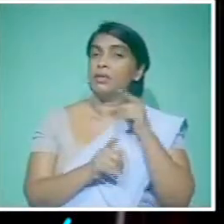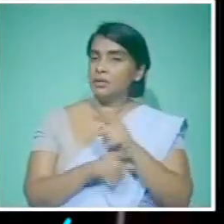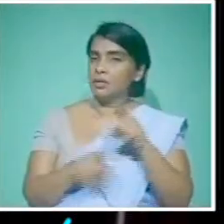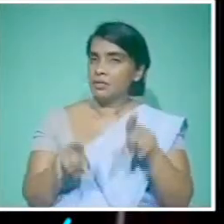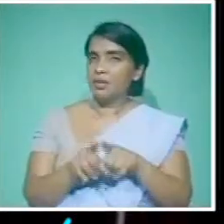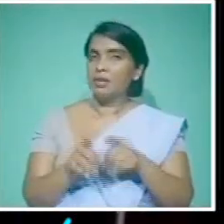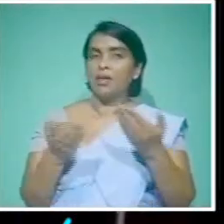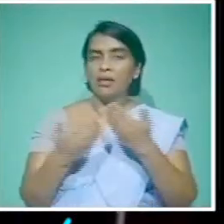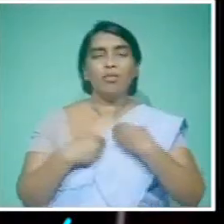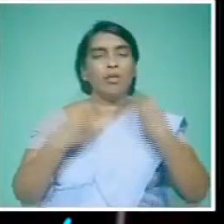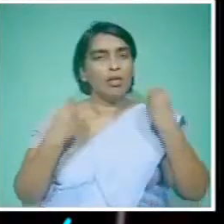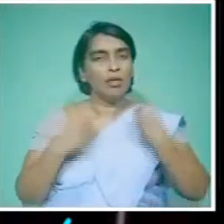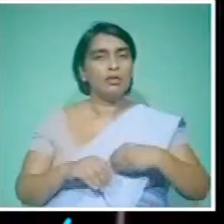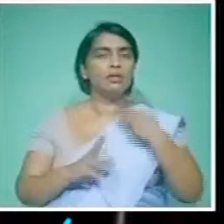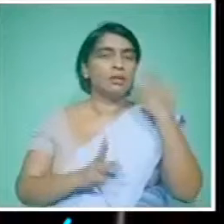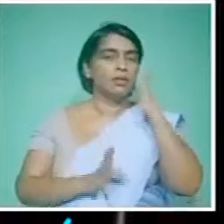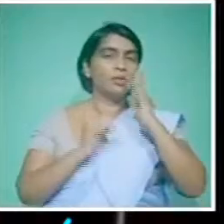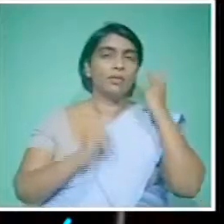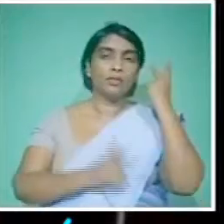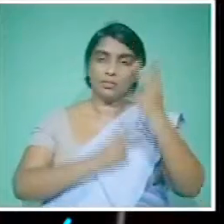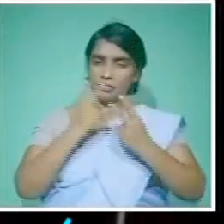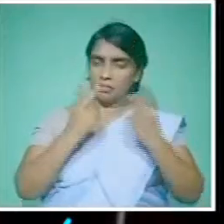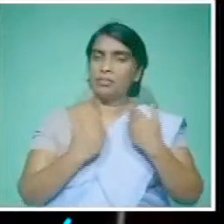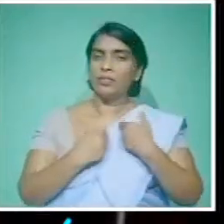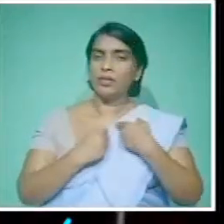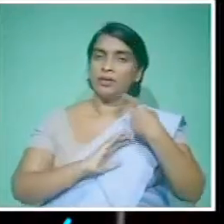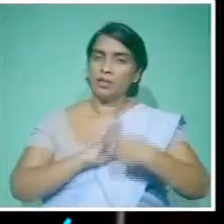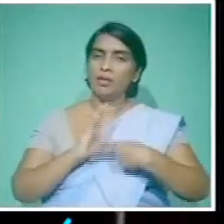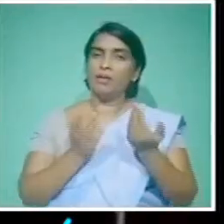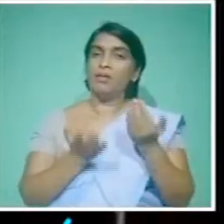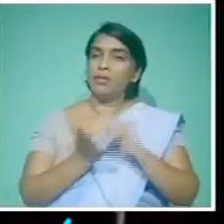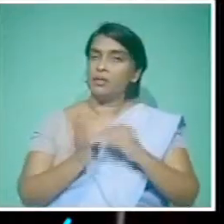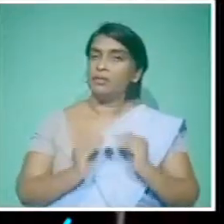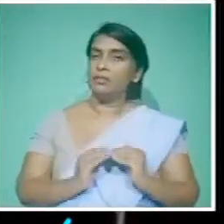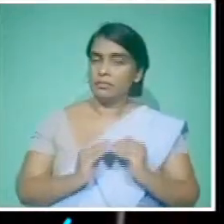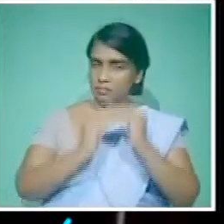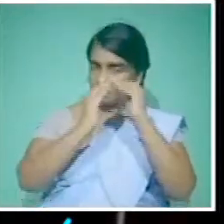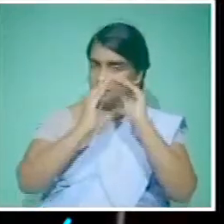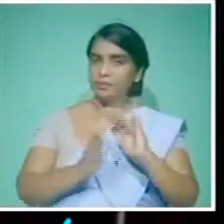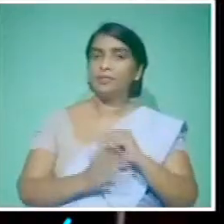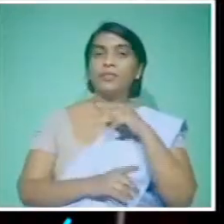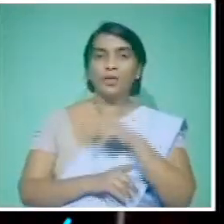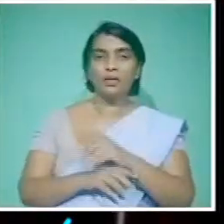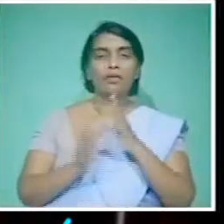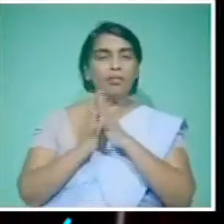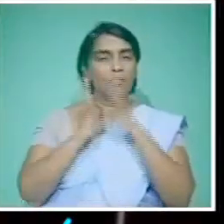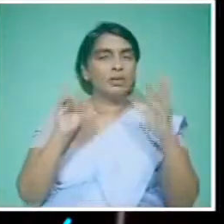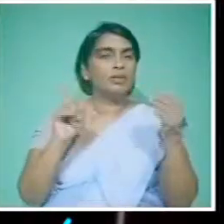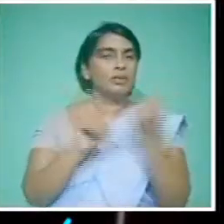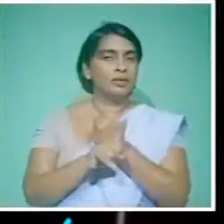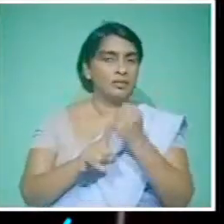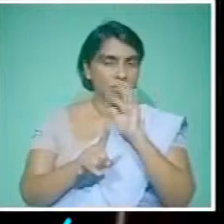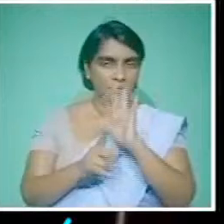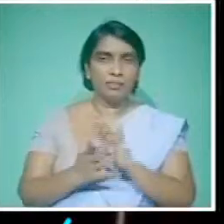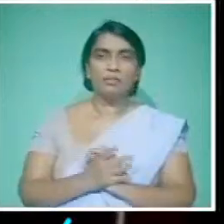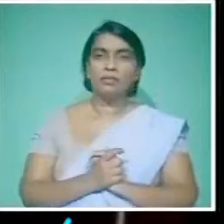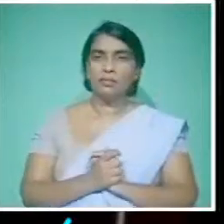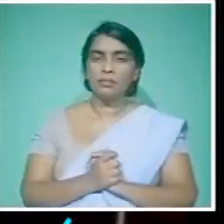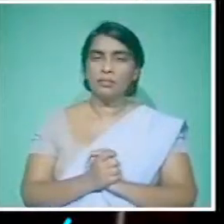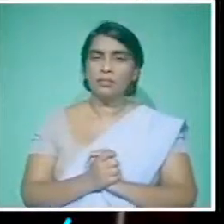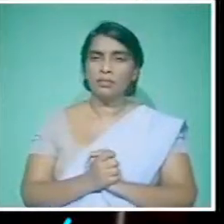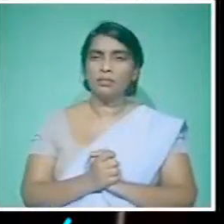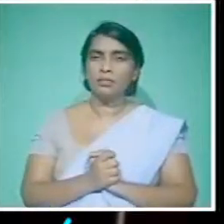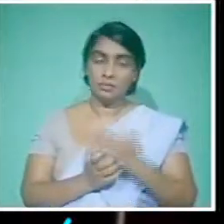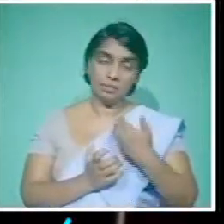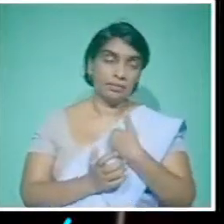හින්දා අපි කඩා වැටිච්ච සංචාරක ව්‍යාපාරයක් අද ලංකාවේ නැවත ගොඩනගන්න වෙලා තියෙනවා මේකට විශාල සටනක් දෙන්න වෙලා තියෙනවා